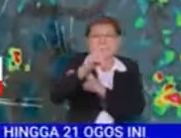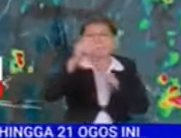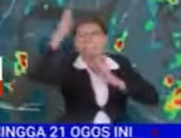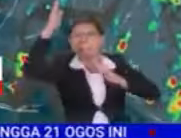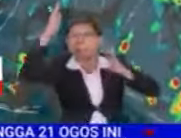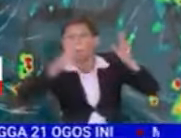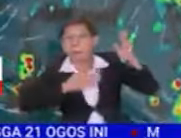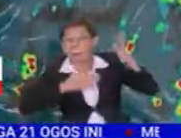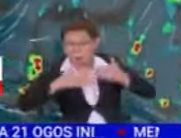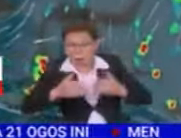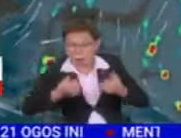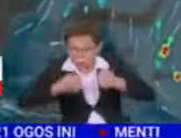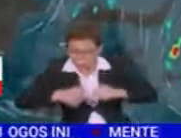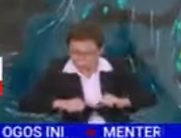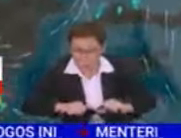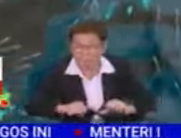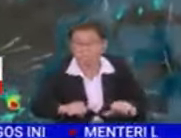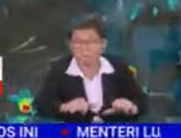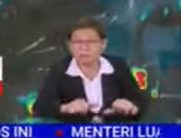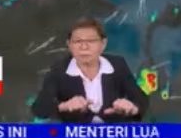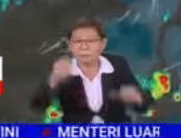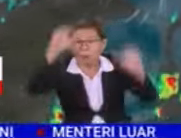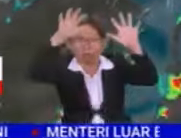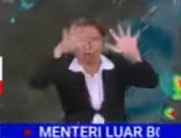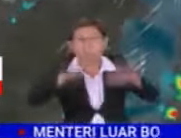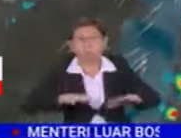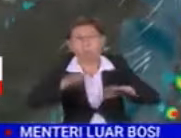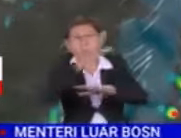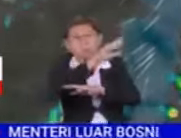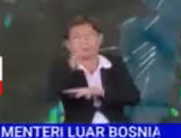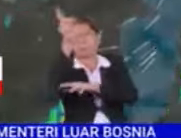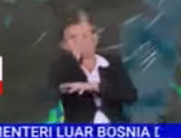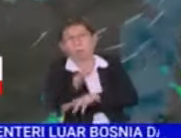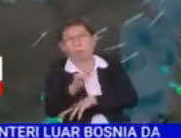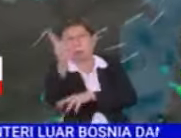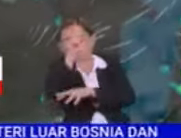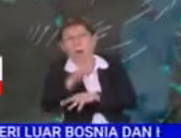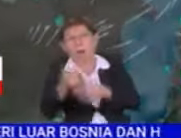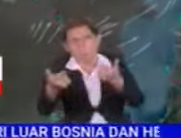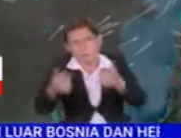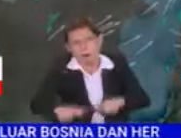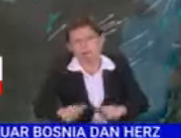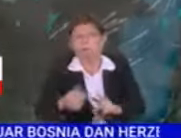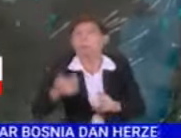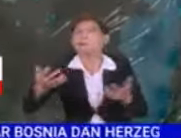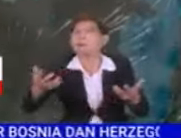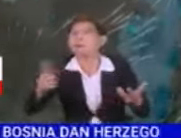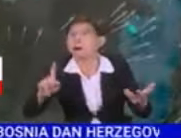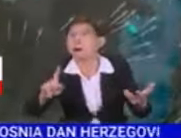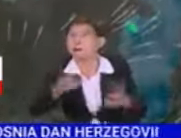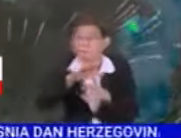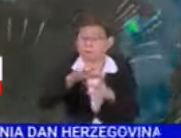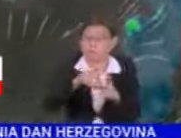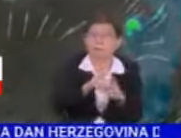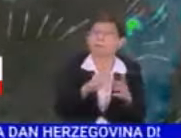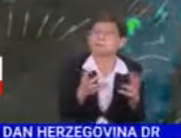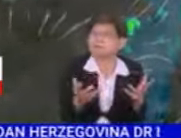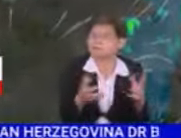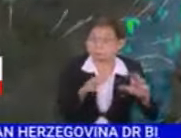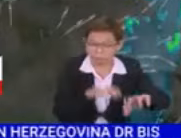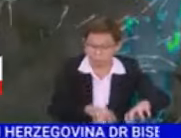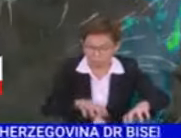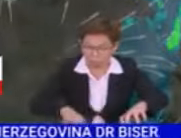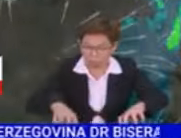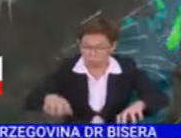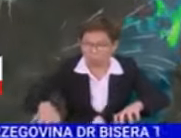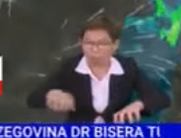Malaysia masih lagi menjangkakan keadaan hujan seteribu petir boleh berlaku terutamanya melibatkan